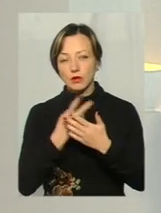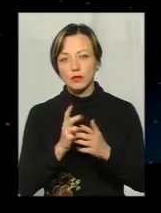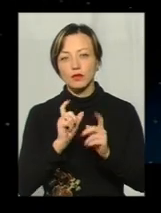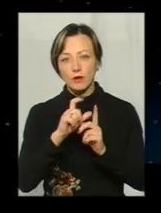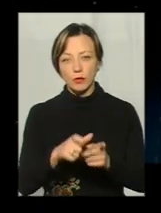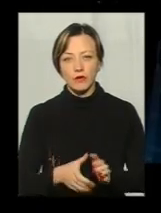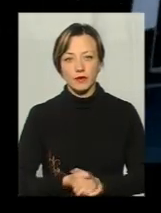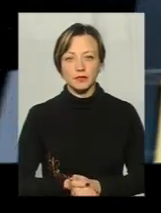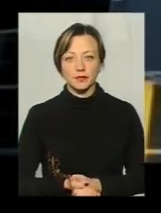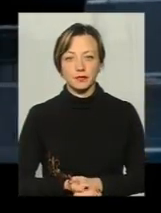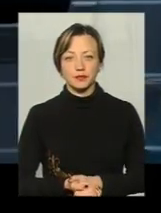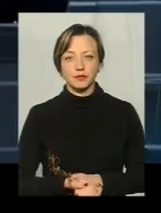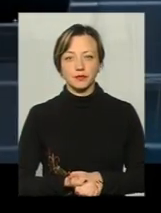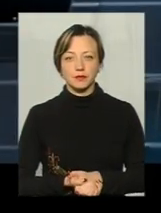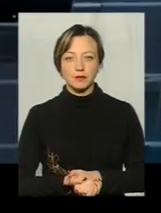відповів.